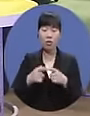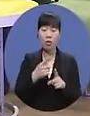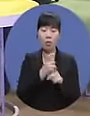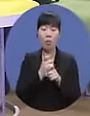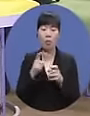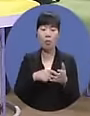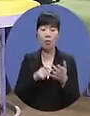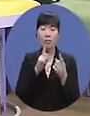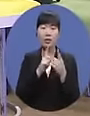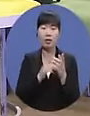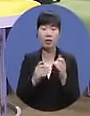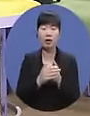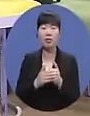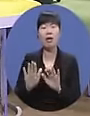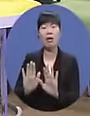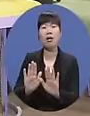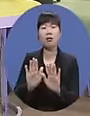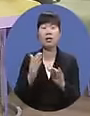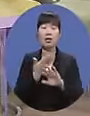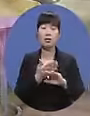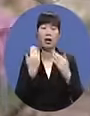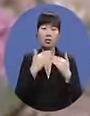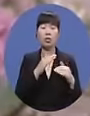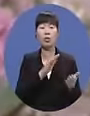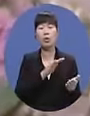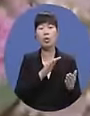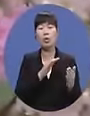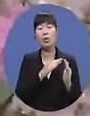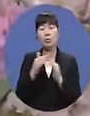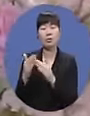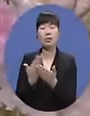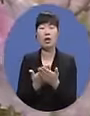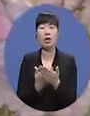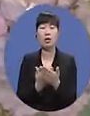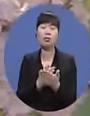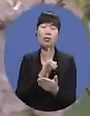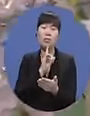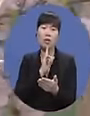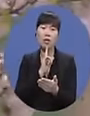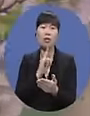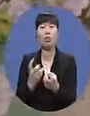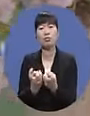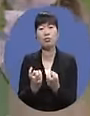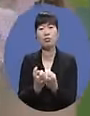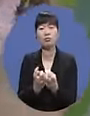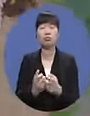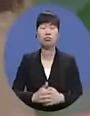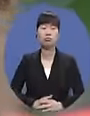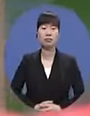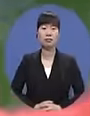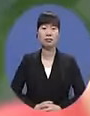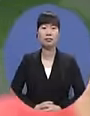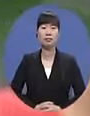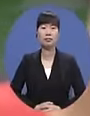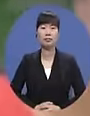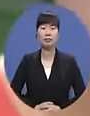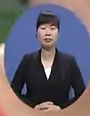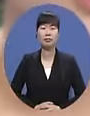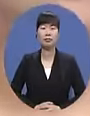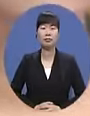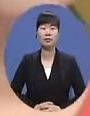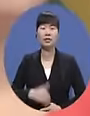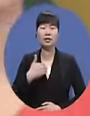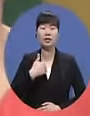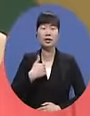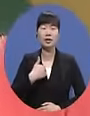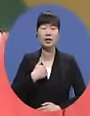당하게 된다면서 차라리 전학을 보내달라고 우기는데요. 어떻게 해야 할까요? 라고 사연을 보내주셨습니다.